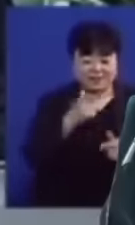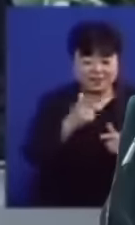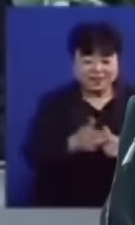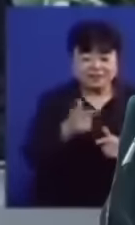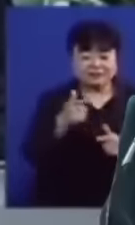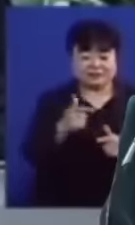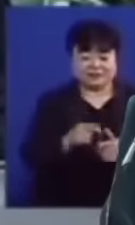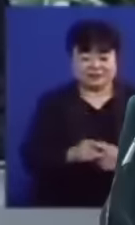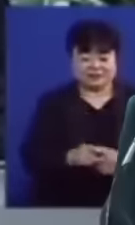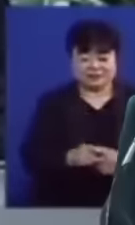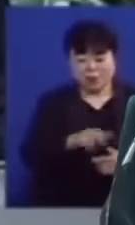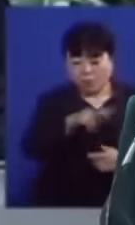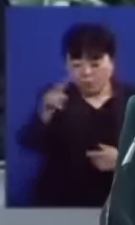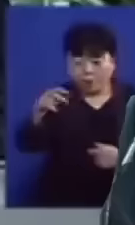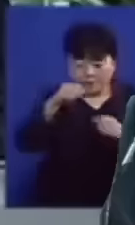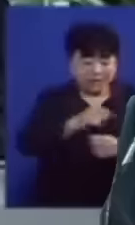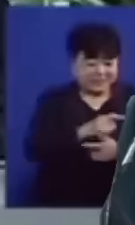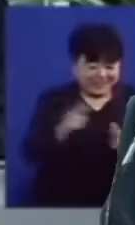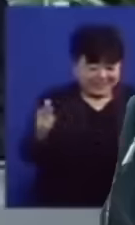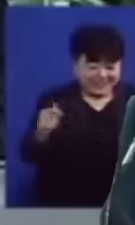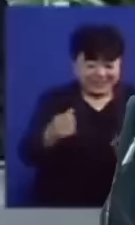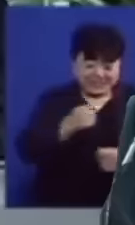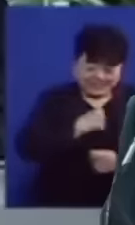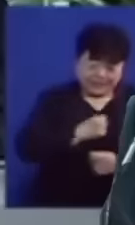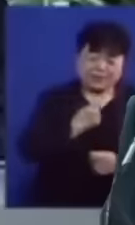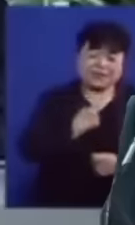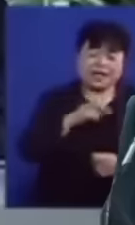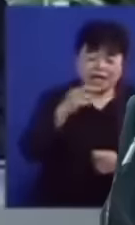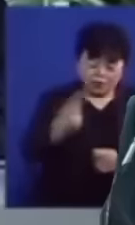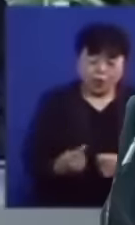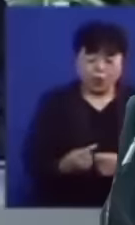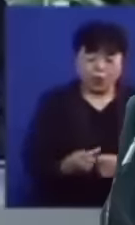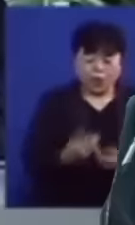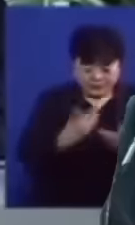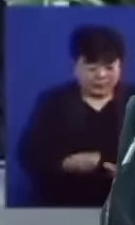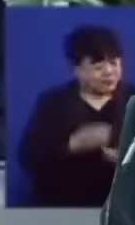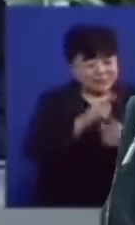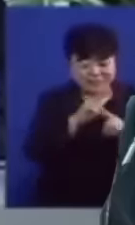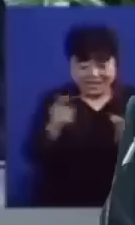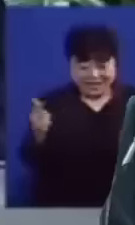당하여도 쌓이지 아니하며 답답한 일을 당해도 낙심하지